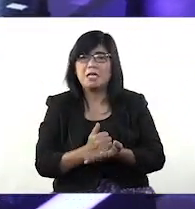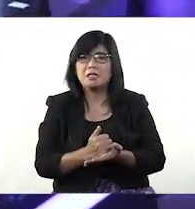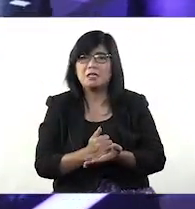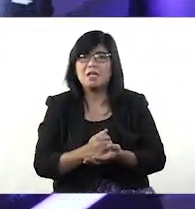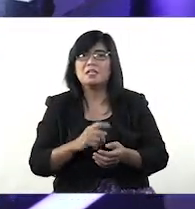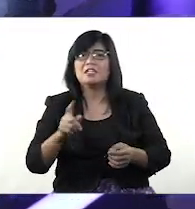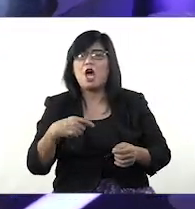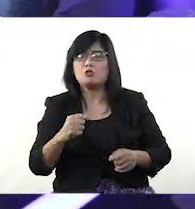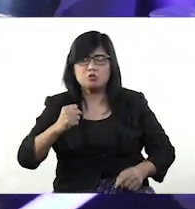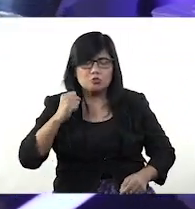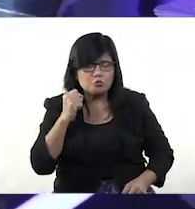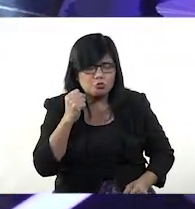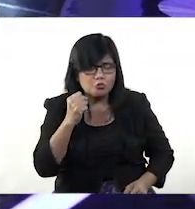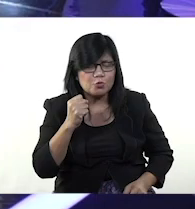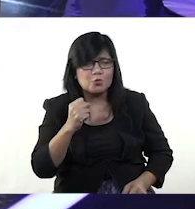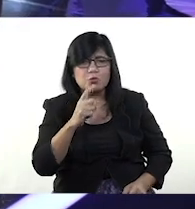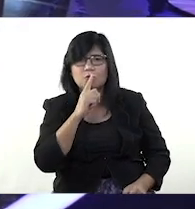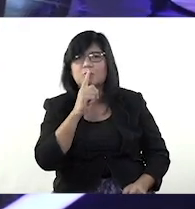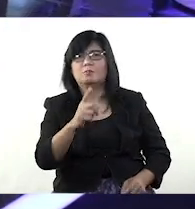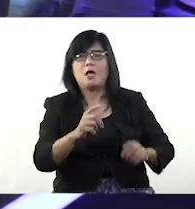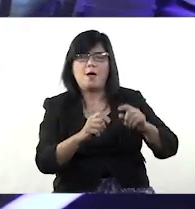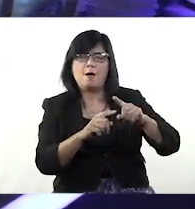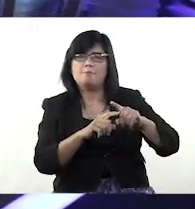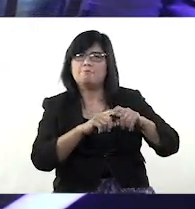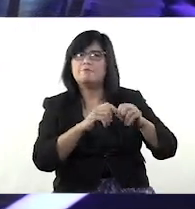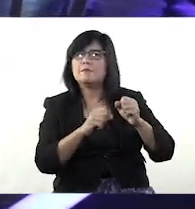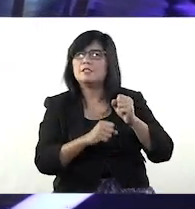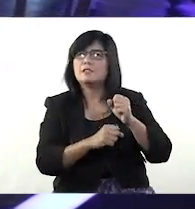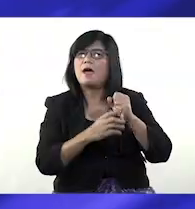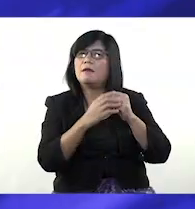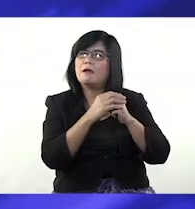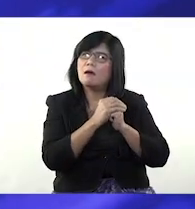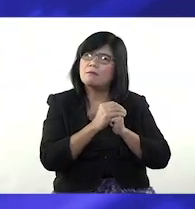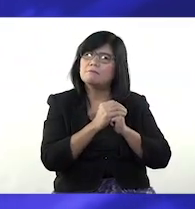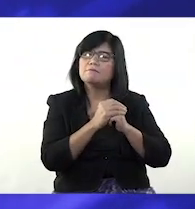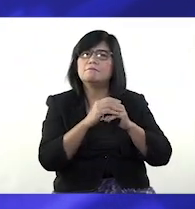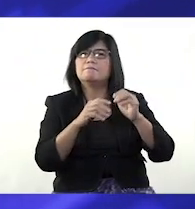sungguh-sungguh mau berjuang Tuhan akan pakai sesuatu yang hebat lebih hidupnya